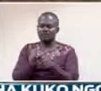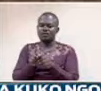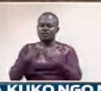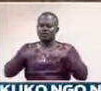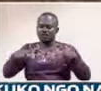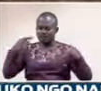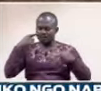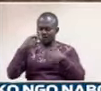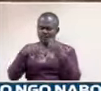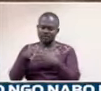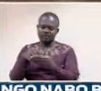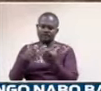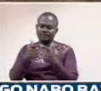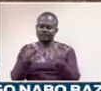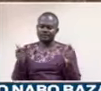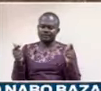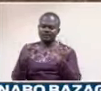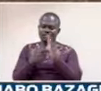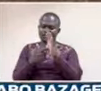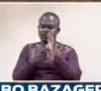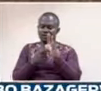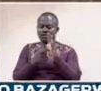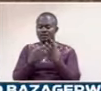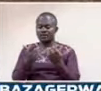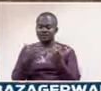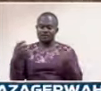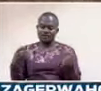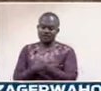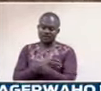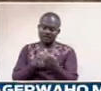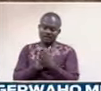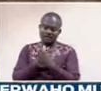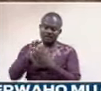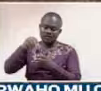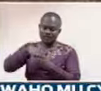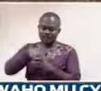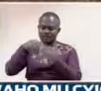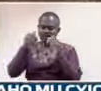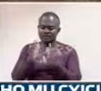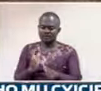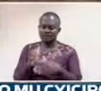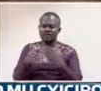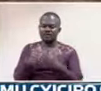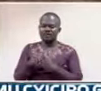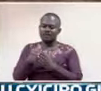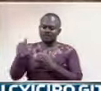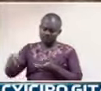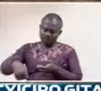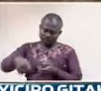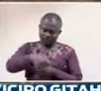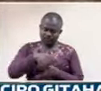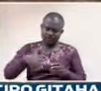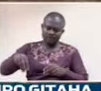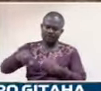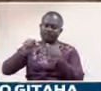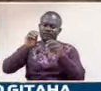barimo baragere ku murima, ugaragaza wenda imbaraga washoyemo, abahinzi washyizemo, ababagaye amasho, amafumbire